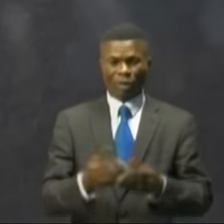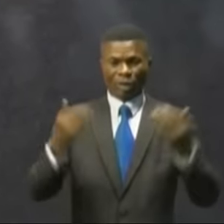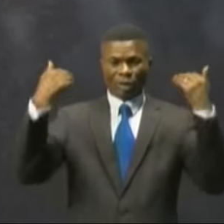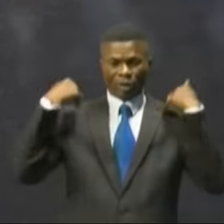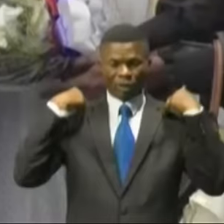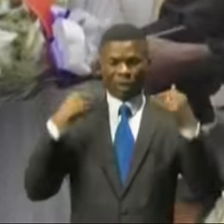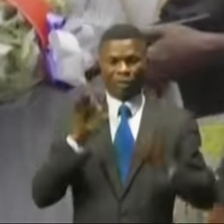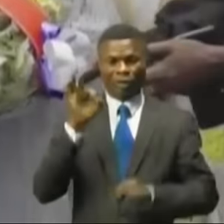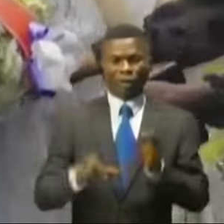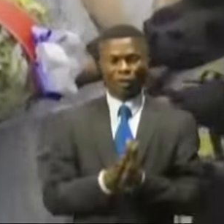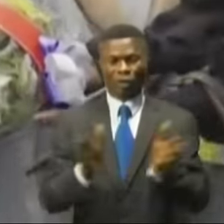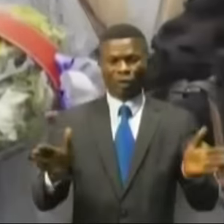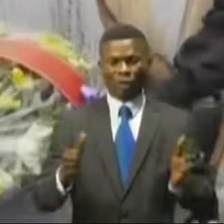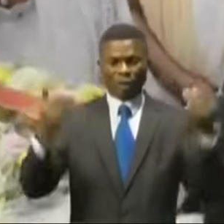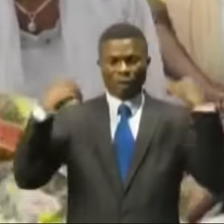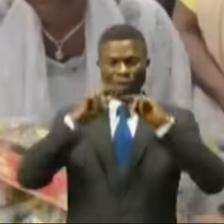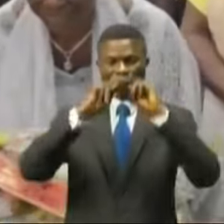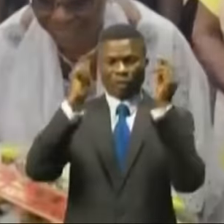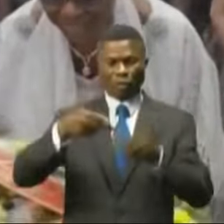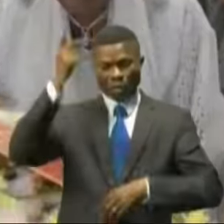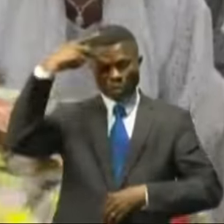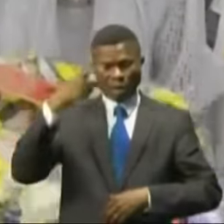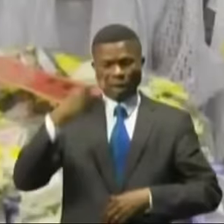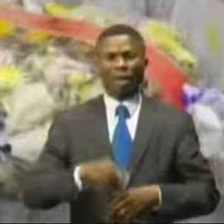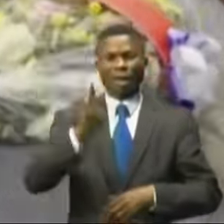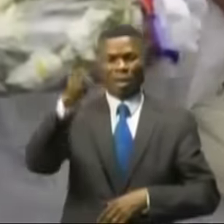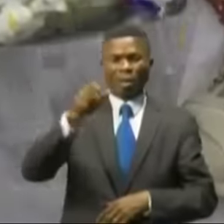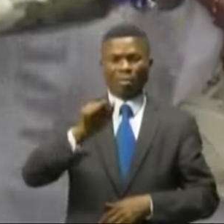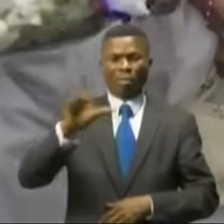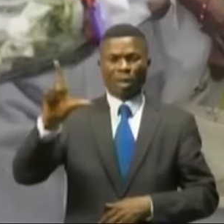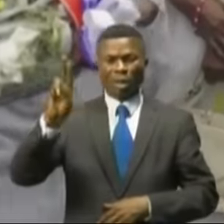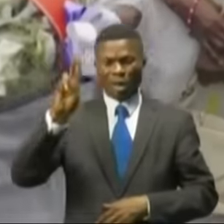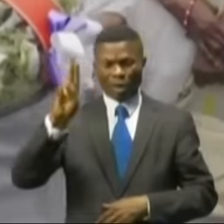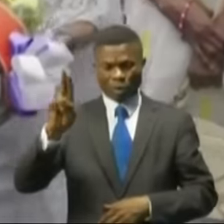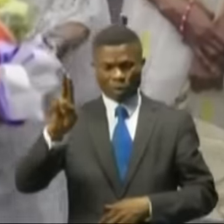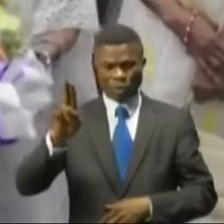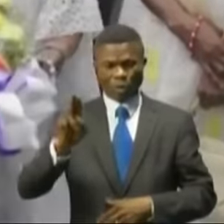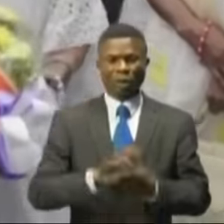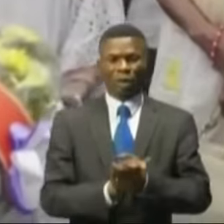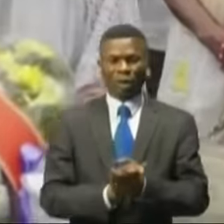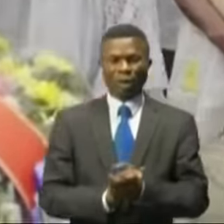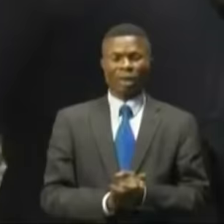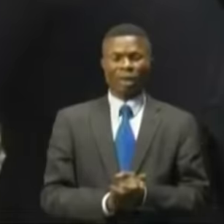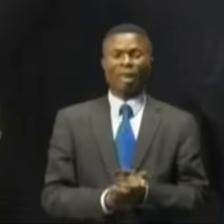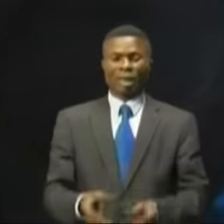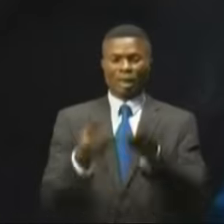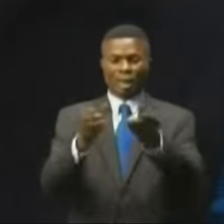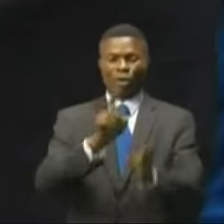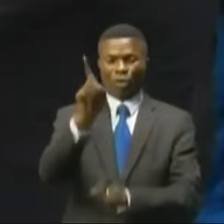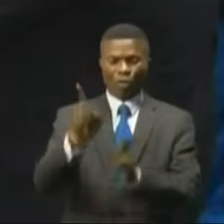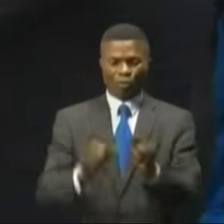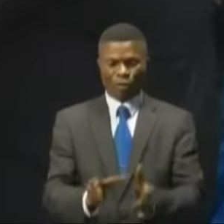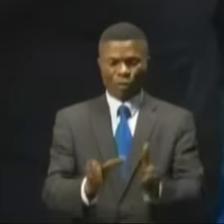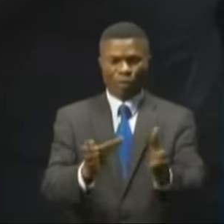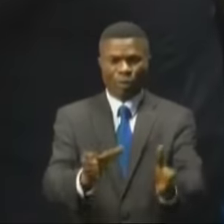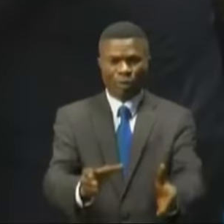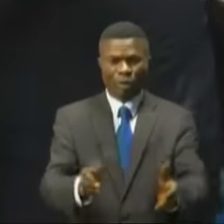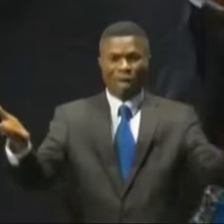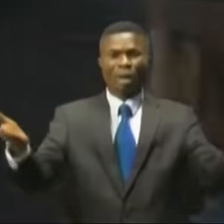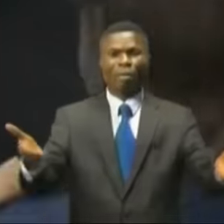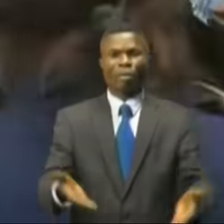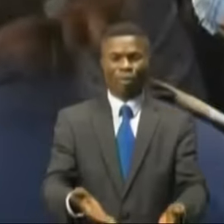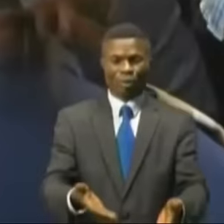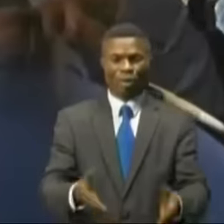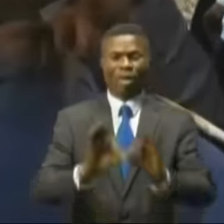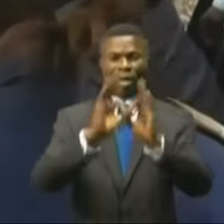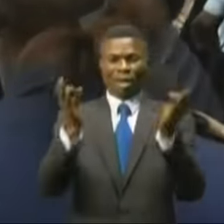secrétaires généraux et chef du parti Lumumbiste Unifié, Maître Didier Mazenga Mukanzu, a déposé les gerbes de fleurs en présence de